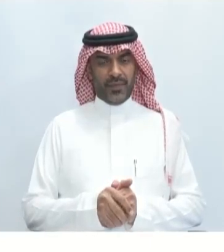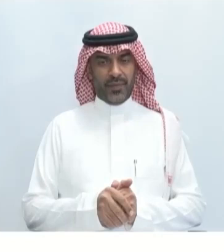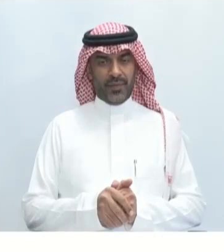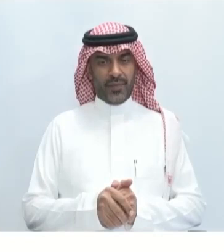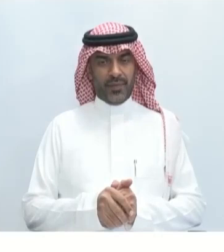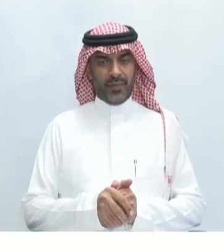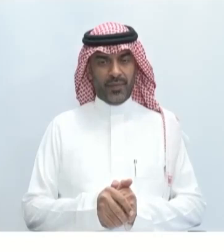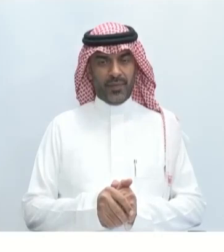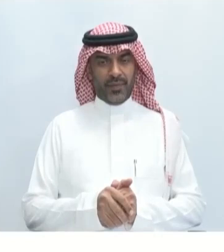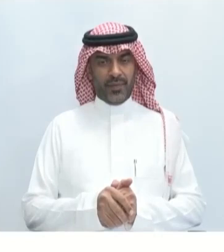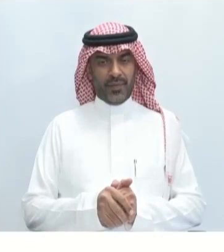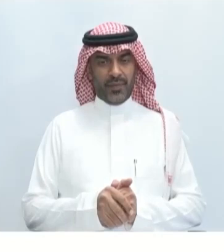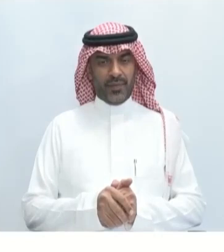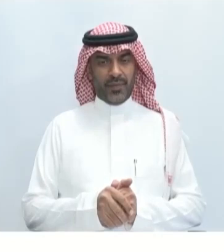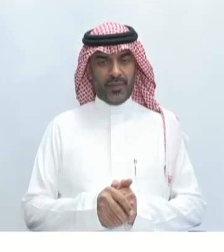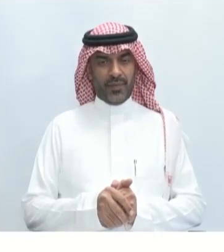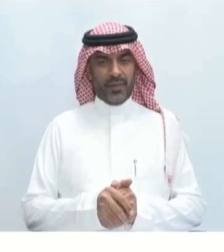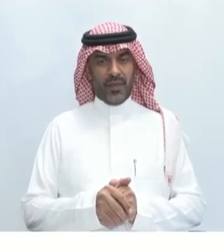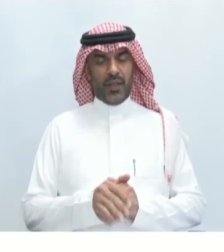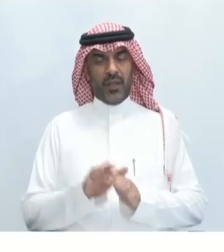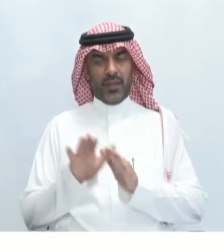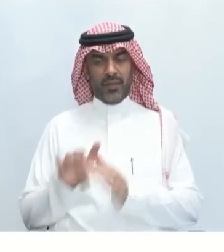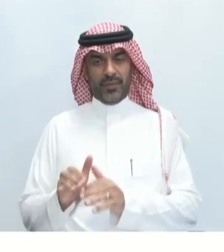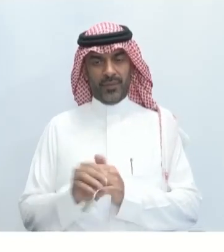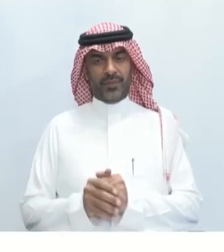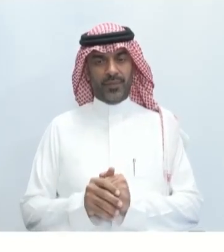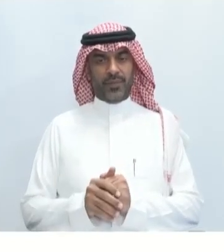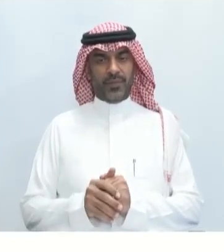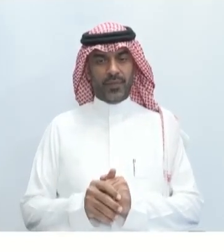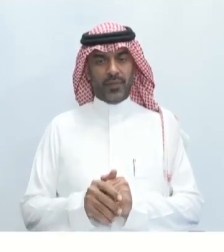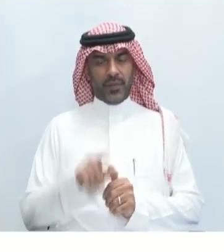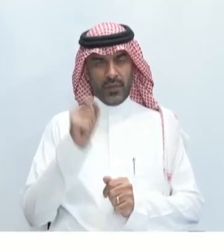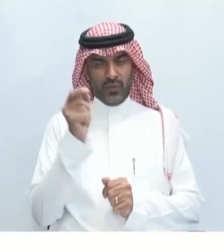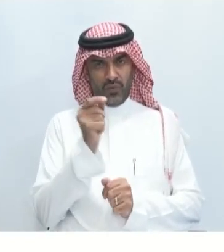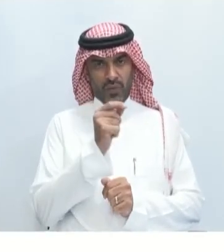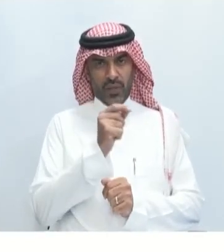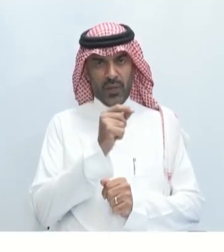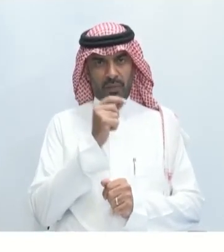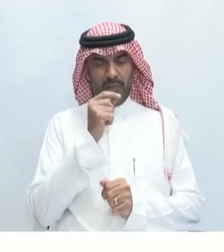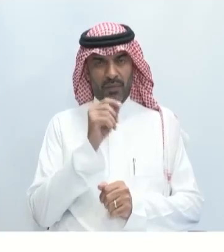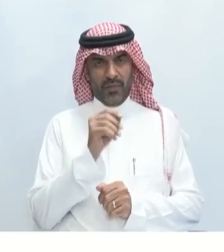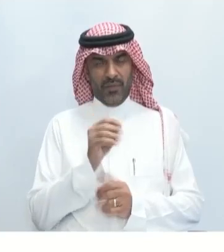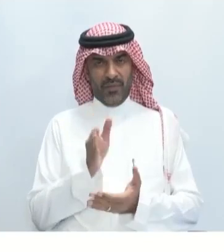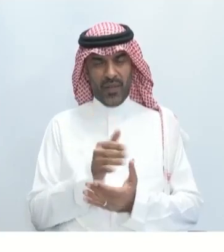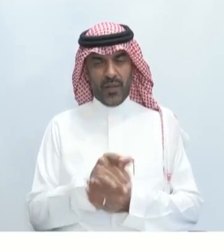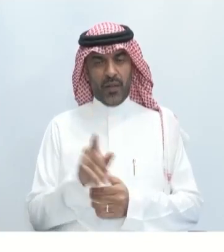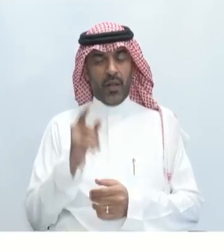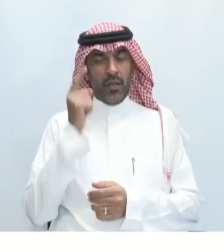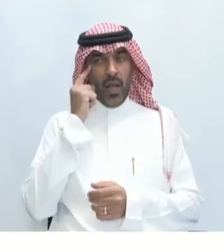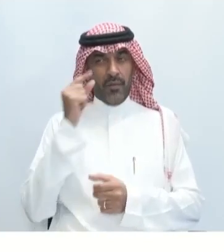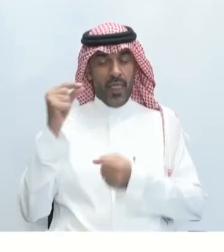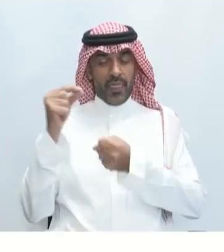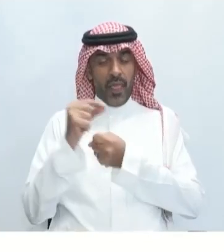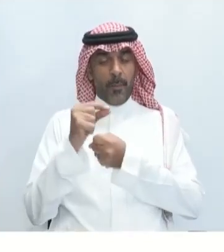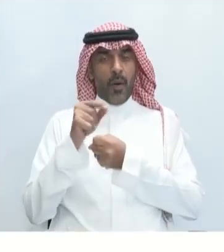فتح ظاهره هنا نعبئ هذا تعلم فنقول كما ان الضمه